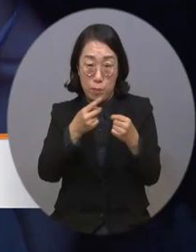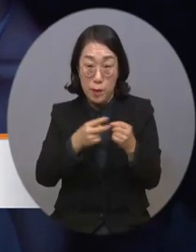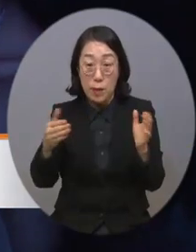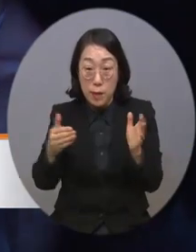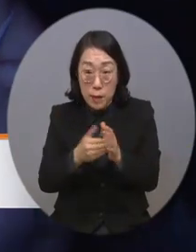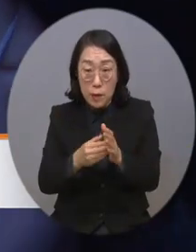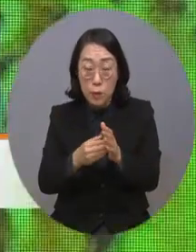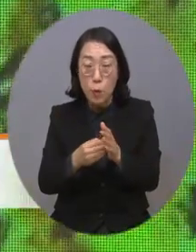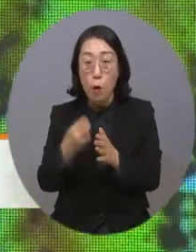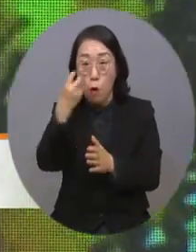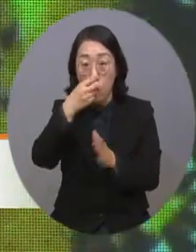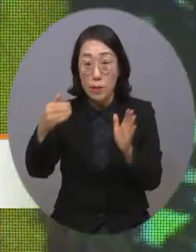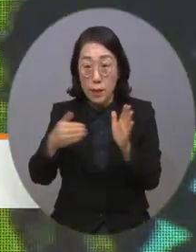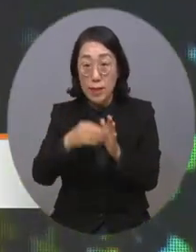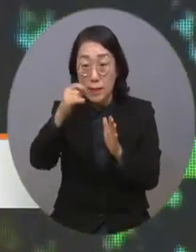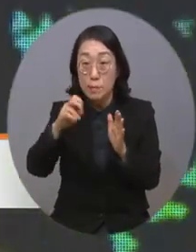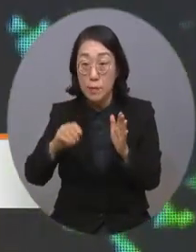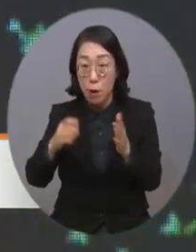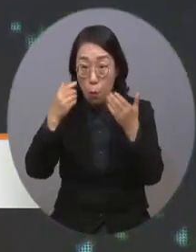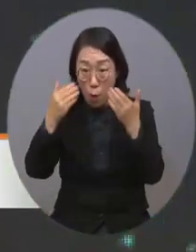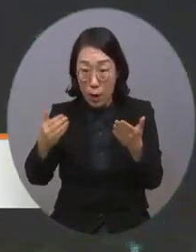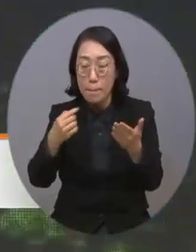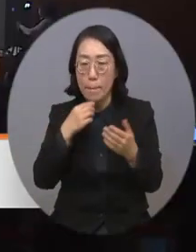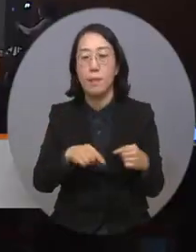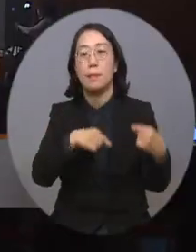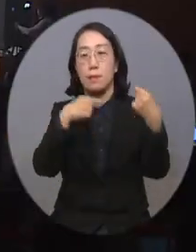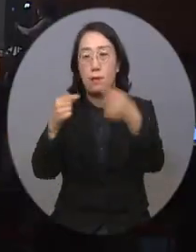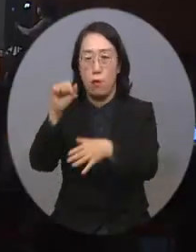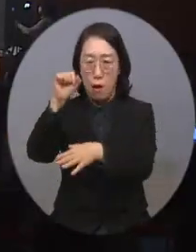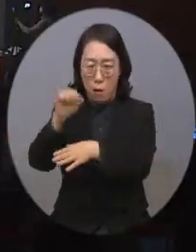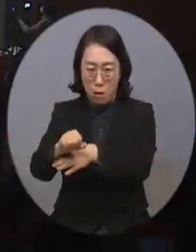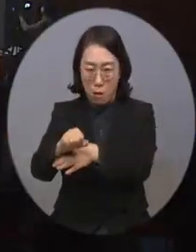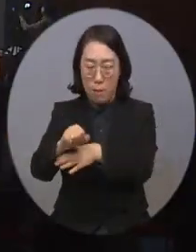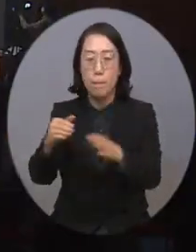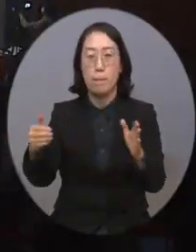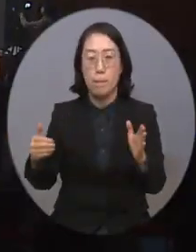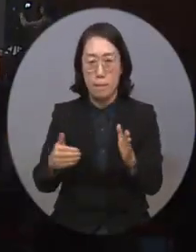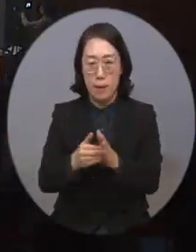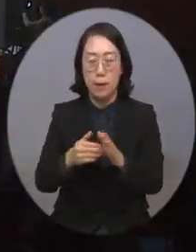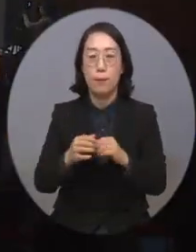음성 확인자만 출입을 허가하는 등 철저한 방역 관리 하에 진행됐습니다.